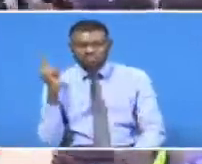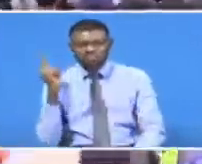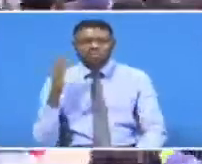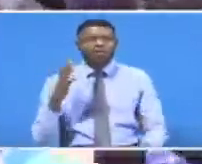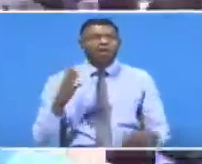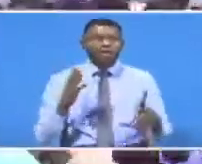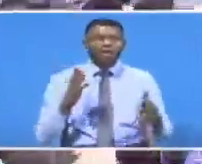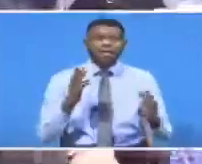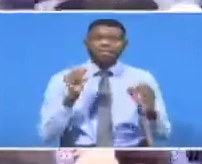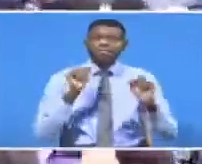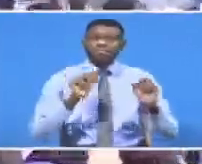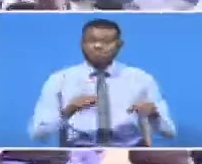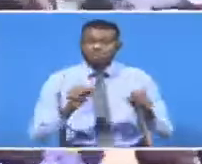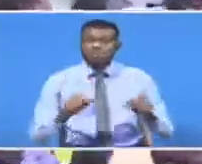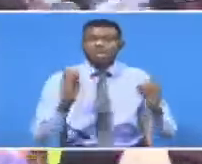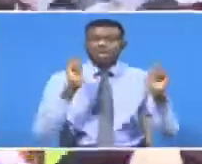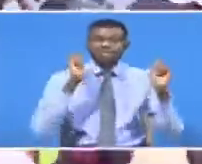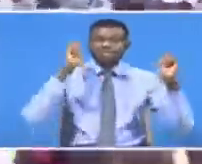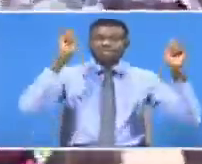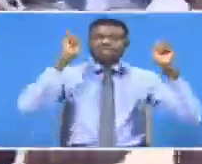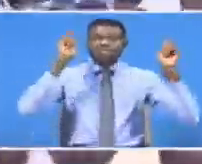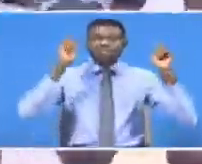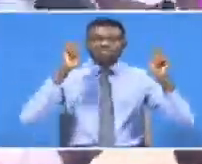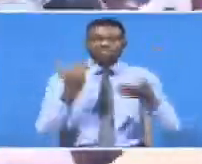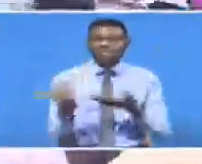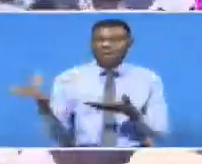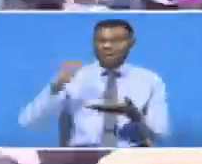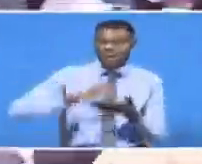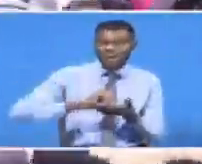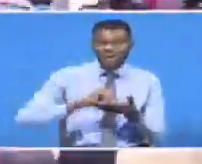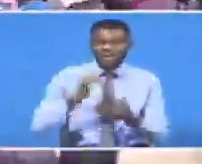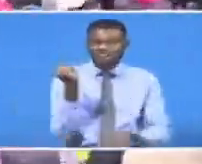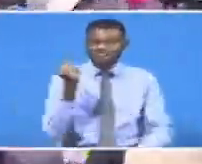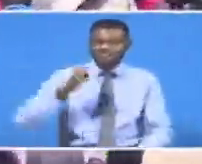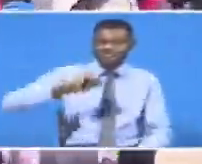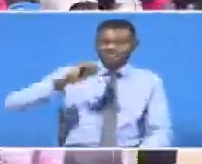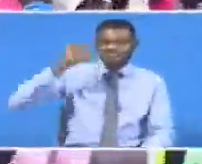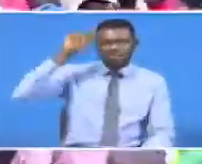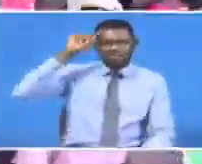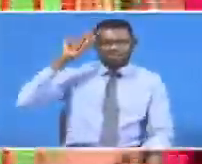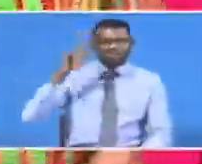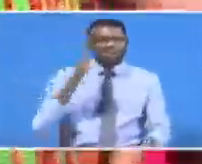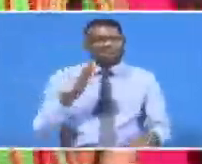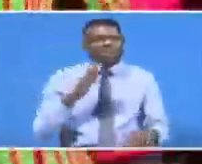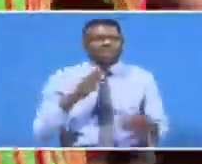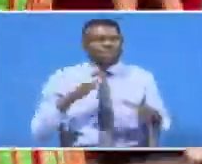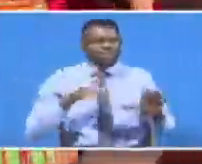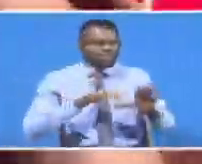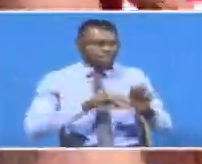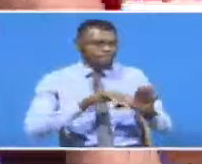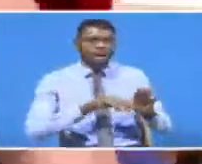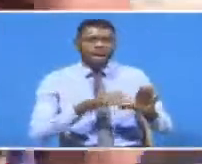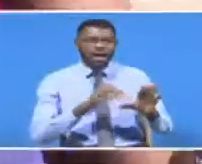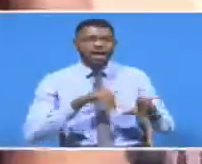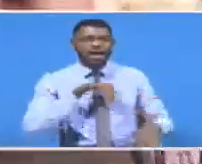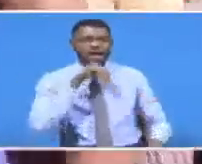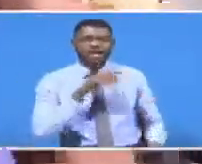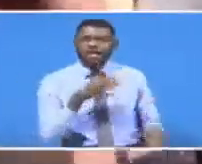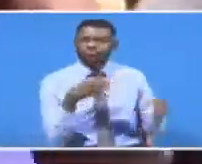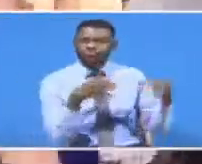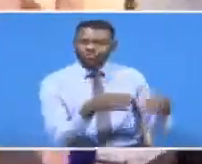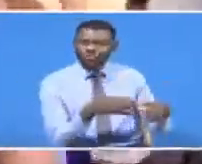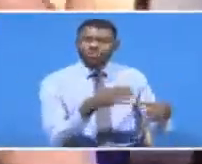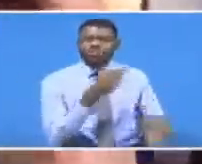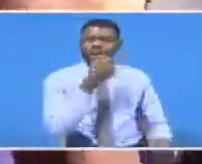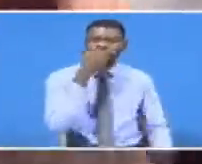Maandamano mapya dhidi ya serikali yanatarajiwa kuanza, huku vinara wakuu wa Azimio Raila Odinga na kiongozi wa chama cha Wiper Kalonzo